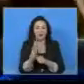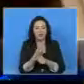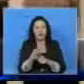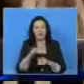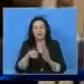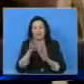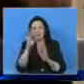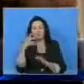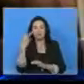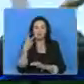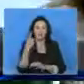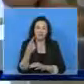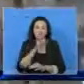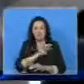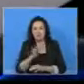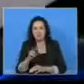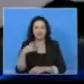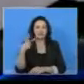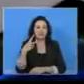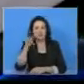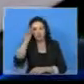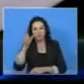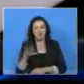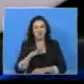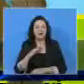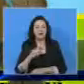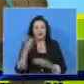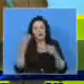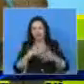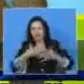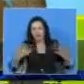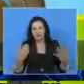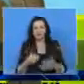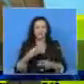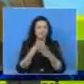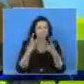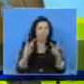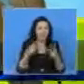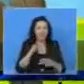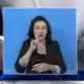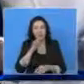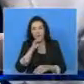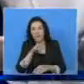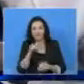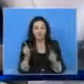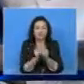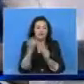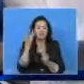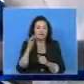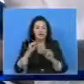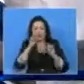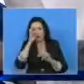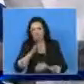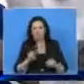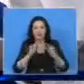удостоилась Гранта на 41 миллион тенге 22 ученика являются призёрами различных научных смотров молодые мастера всегда рядом с опытным